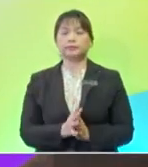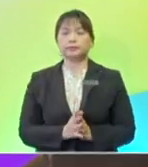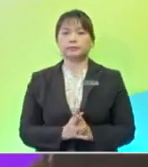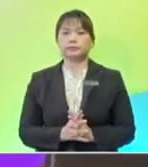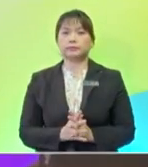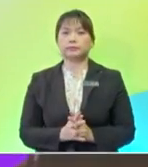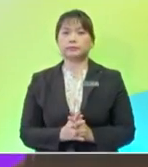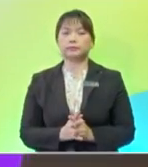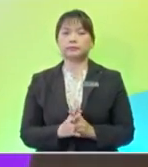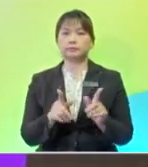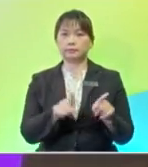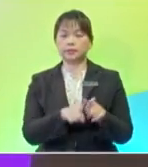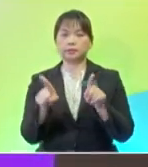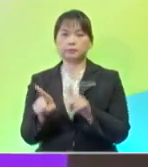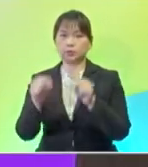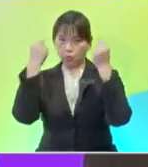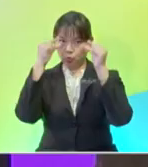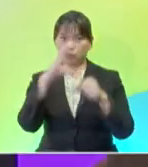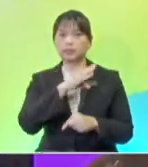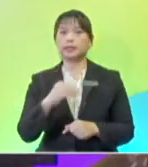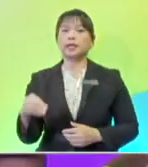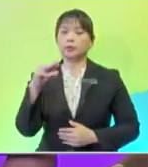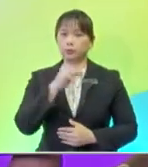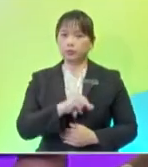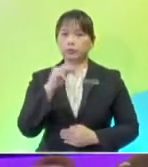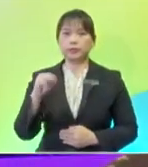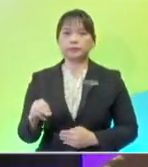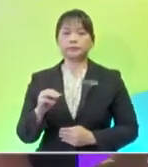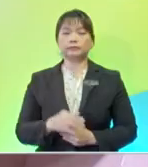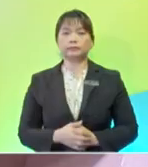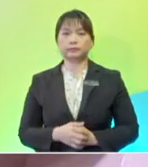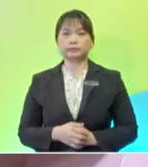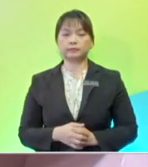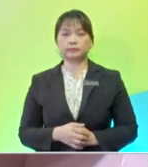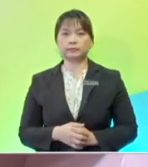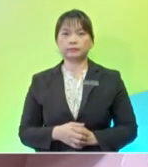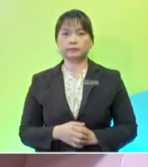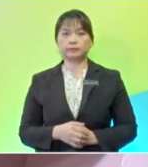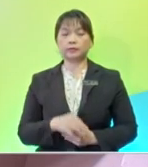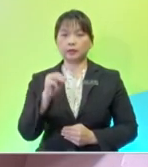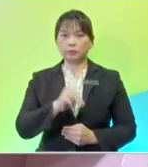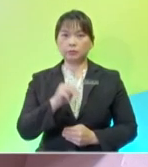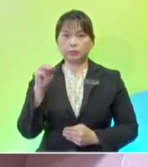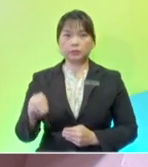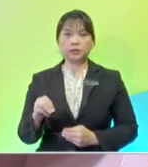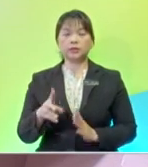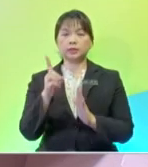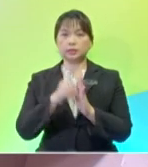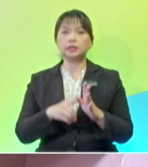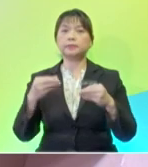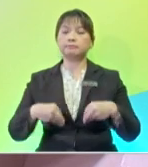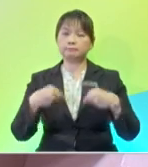bersama guru dan murid Oke jadi murid-murid diberi